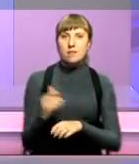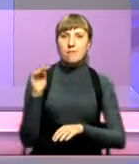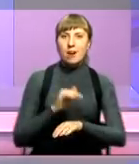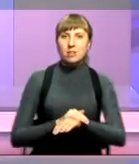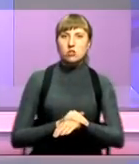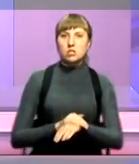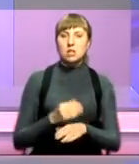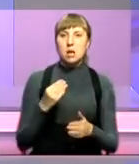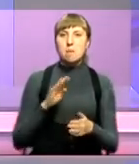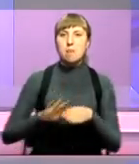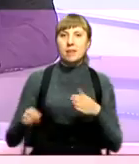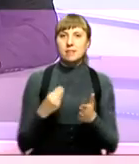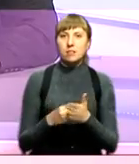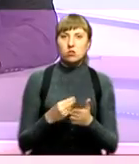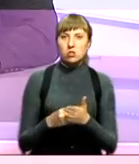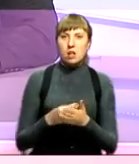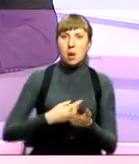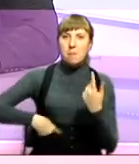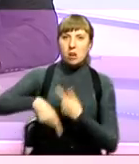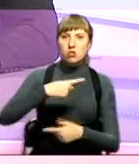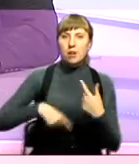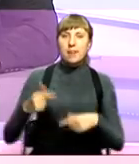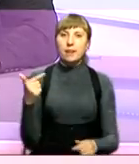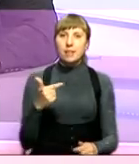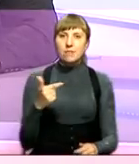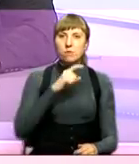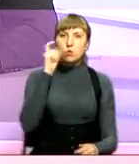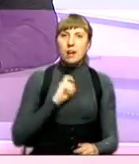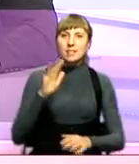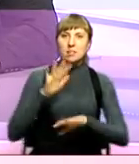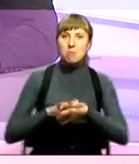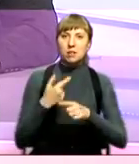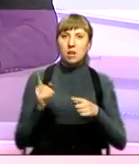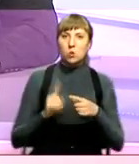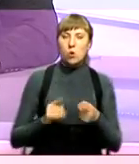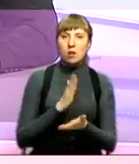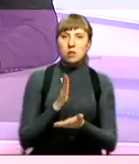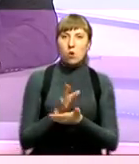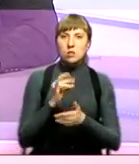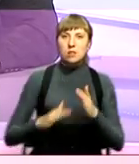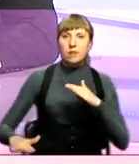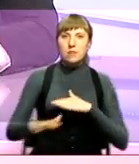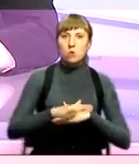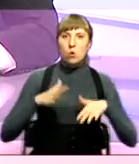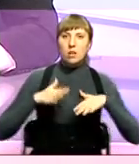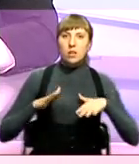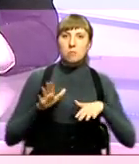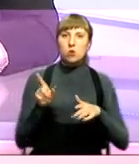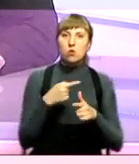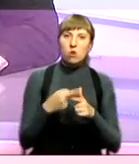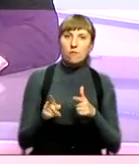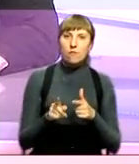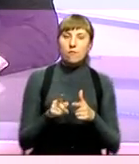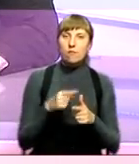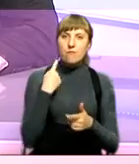фактически безналичное обращение гривневые в украинских банках, которые находятся на территории Крыма. То ли в виде регистрации, как